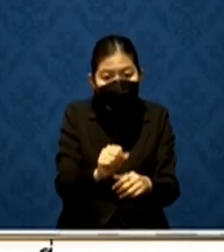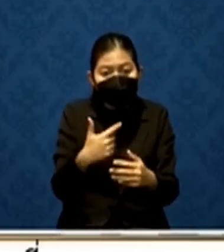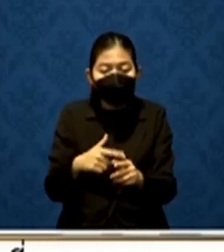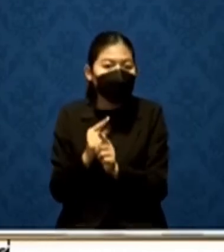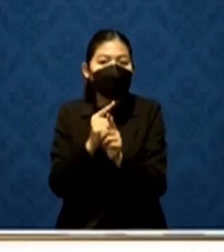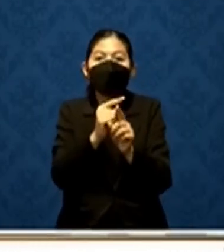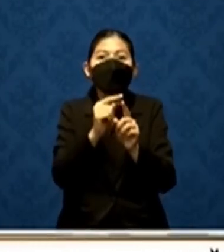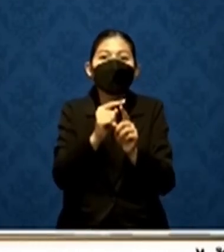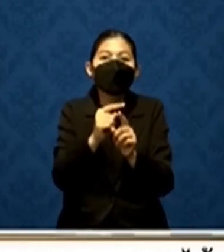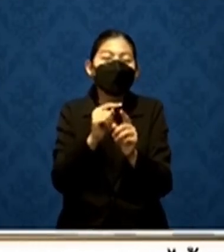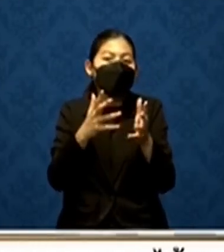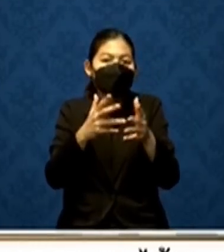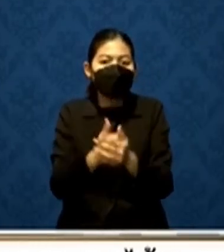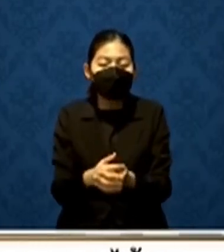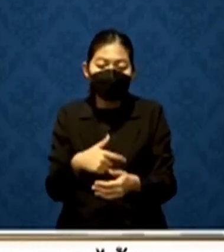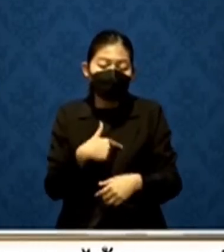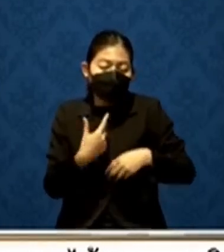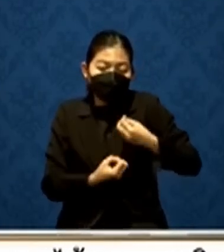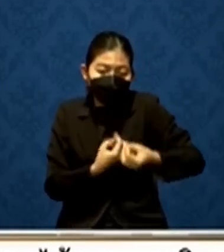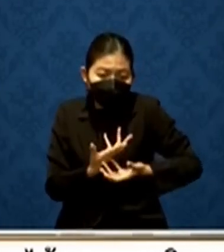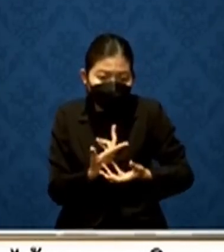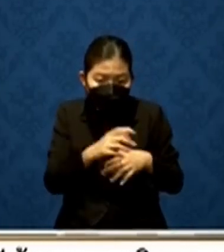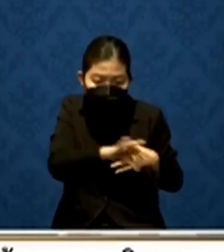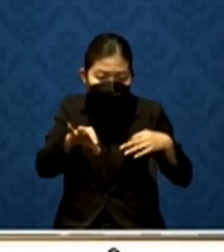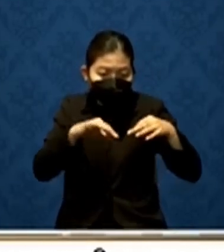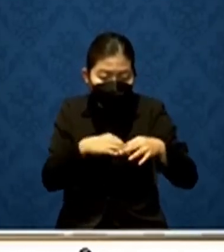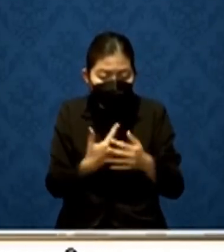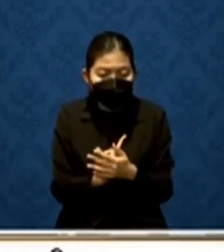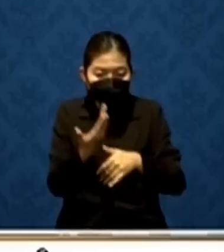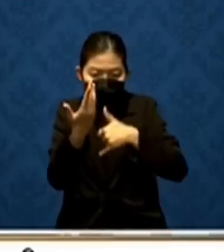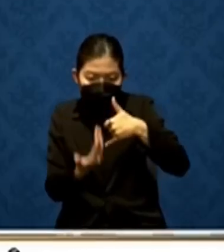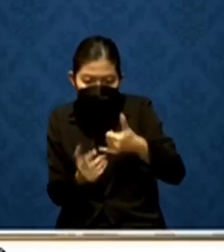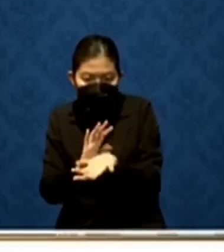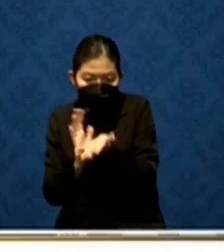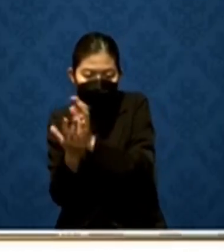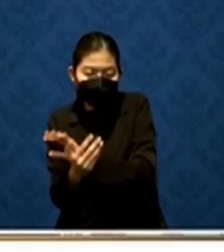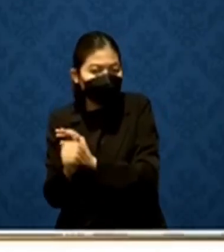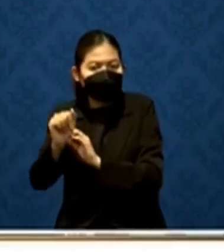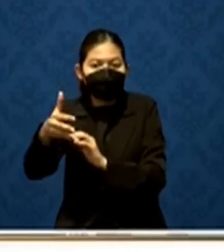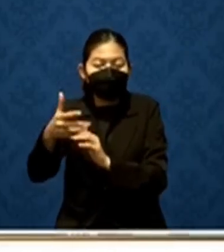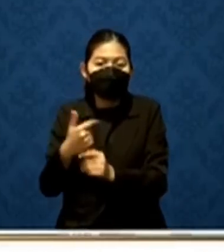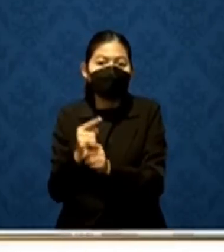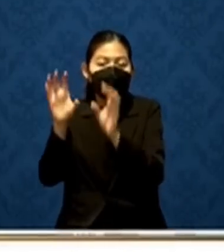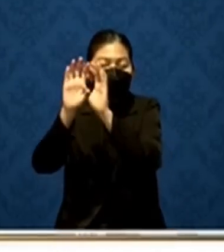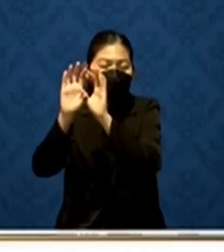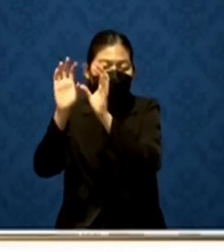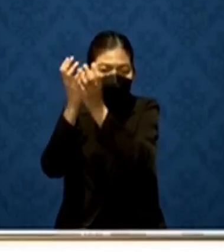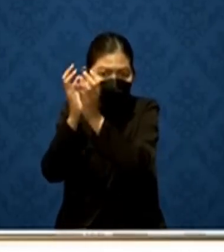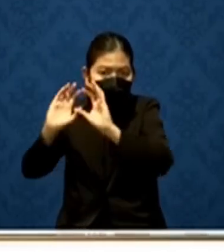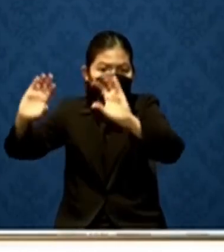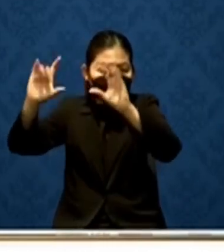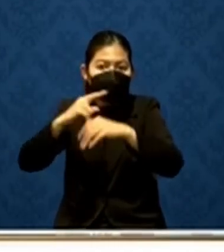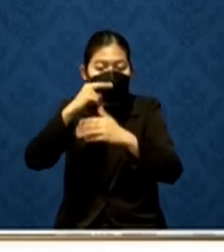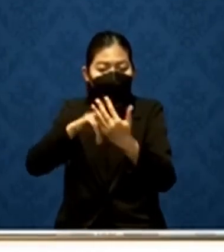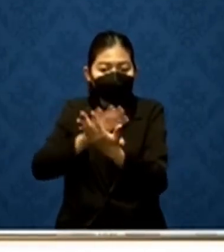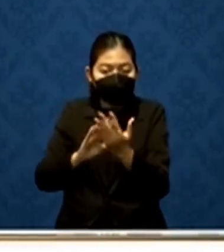ใส่ใจและไม่ทำในการแก้ไขข้อบกพร่องในการบริหารราชการแผ่นดินตามข้อกล่าวหาและ